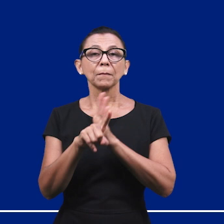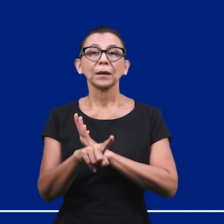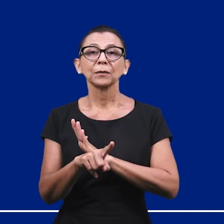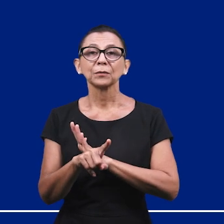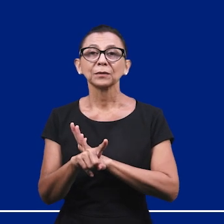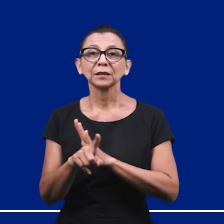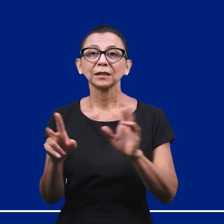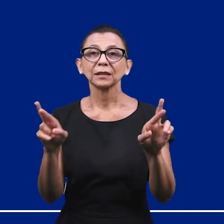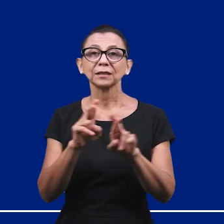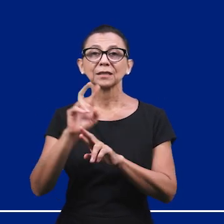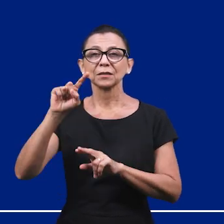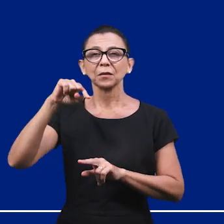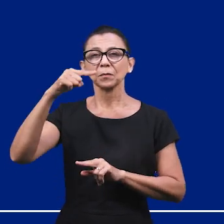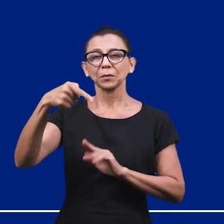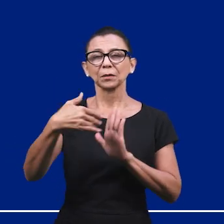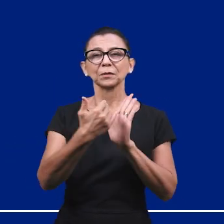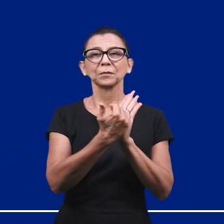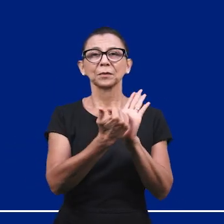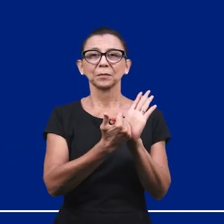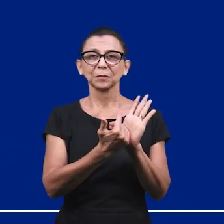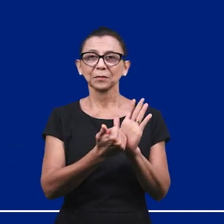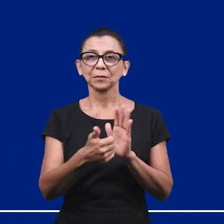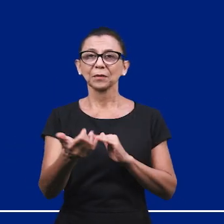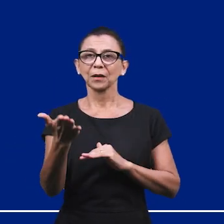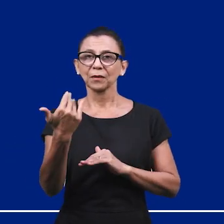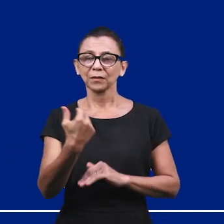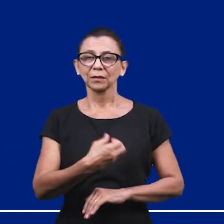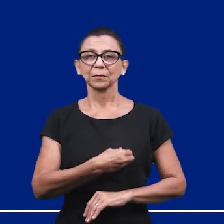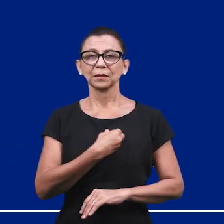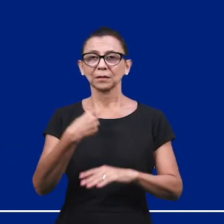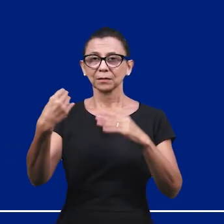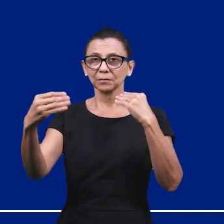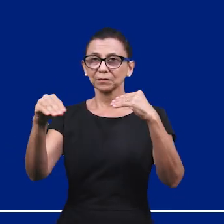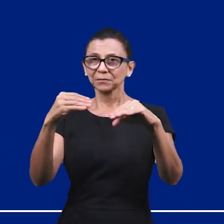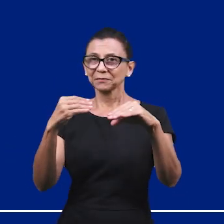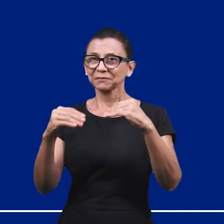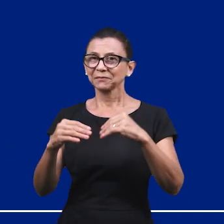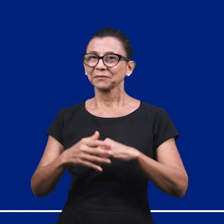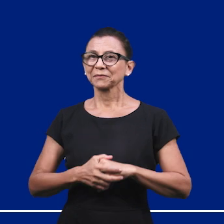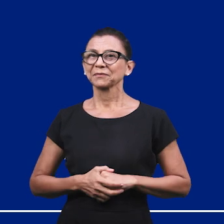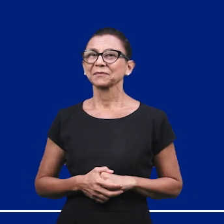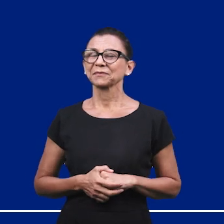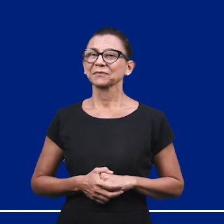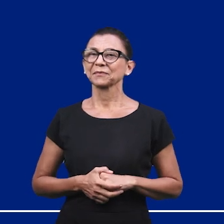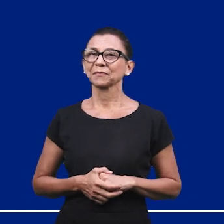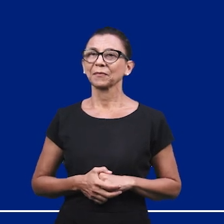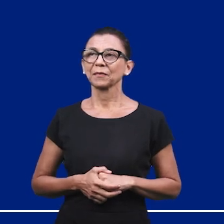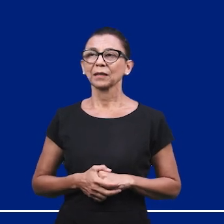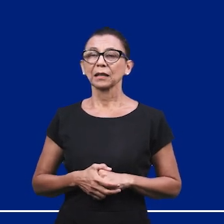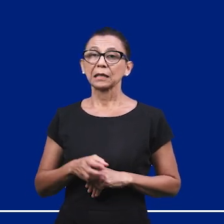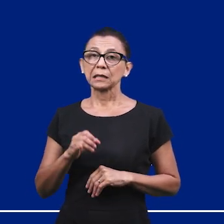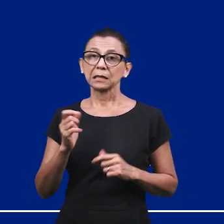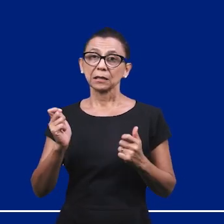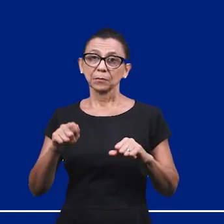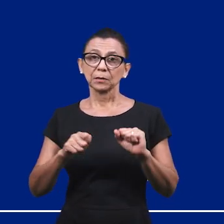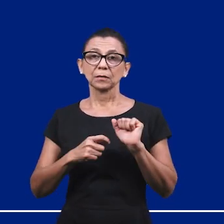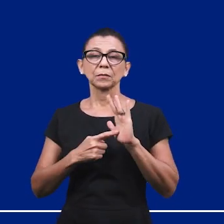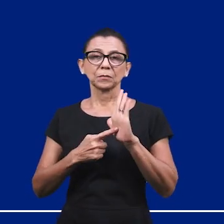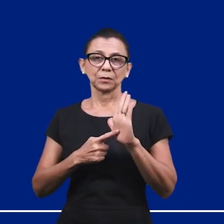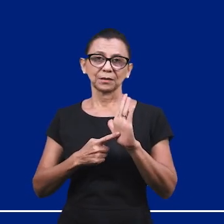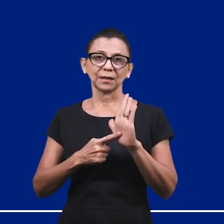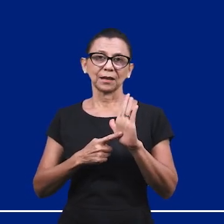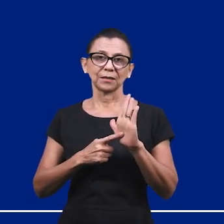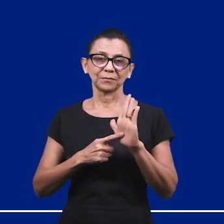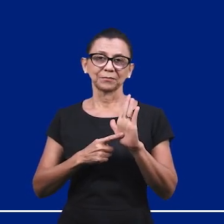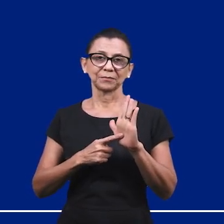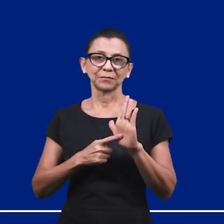question. La question est associée au prochain programme. Vous pouvez vous envoyer votre participation. Si possible, nous allons montrer ici dans la